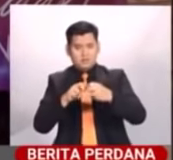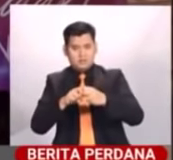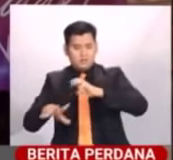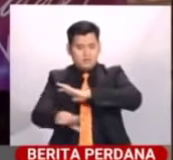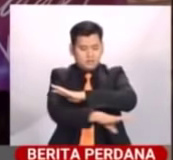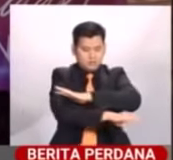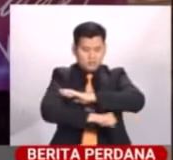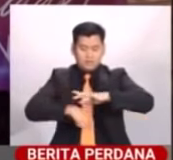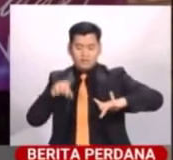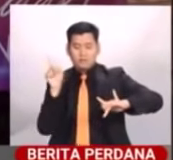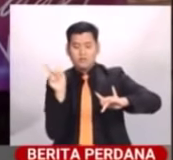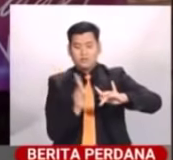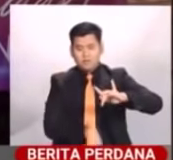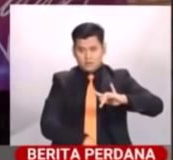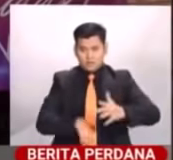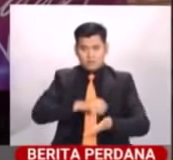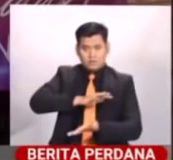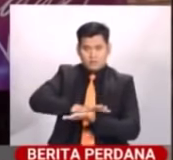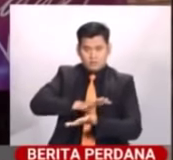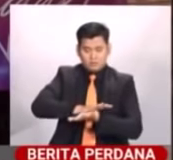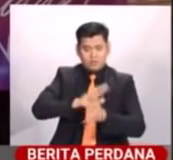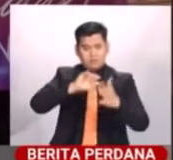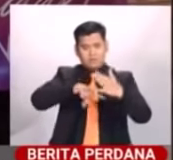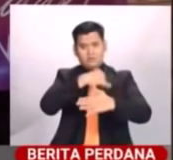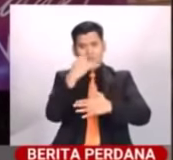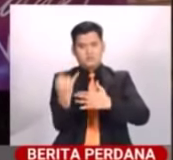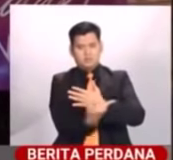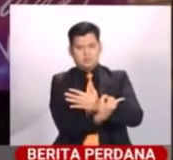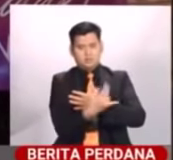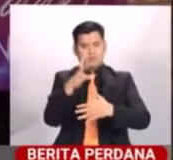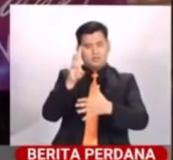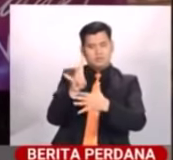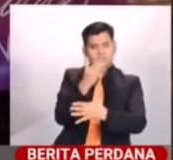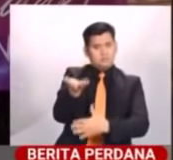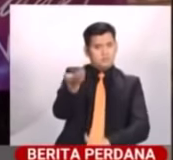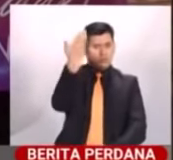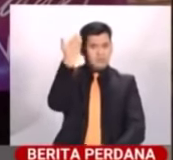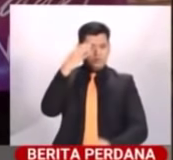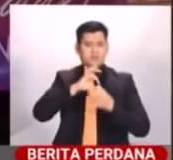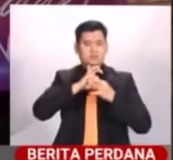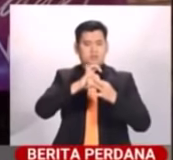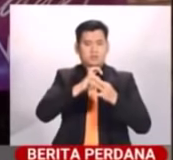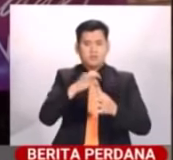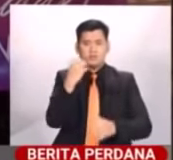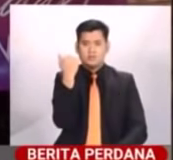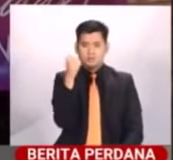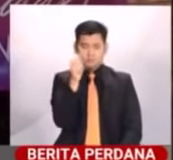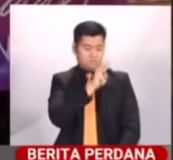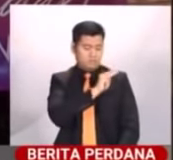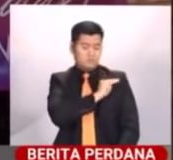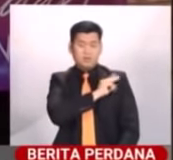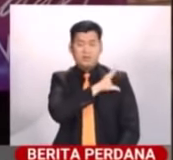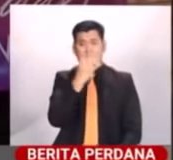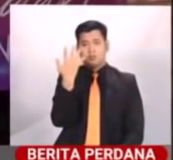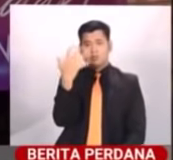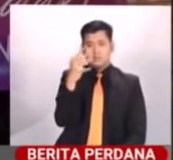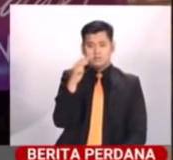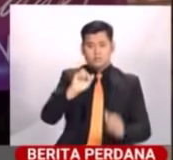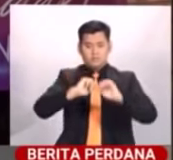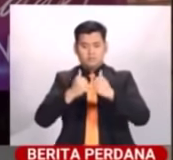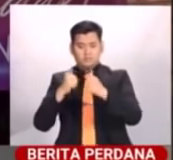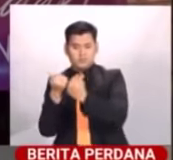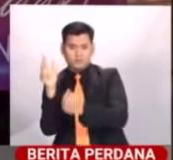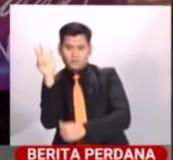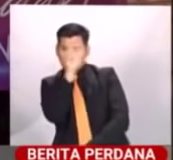sekolah. Projek yang dilaksanakan sejak Julai tahun lepas itu melibatkan kerjasama bersepadu antara 10 kementerian dan 15 agensi